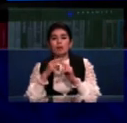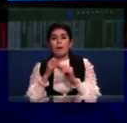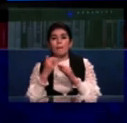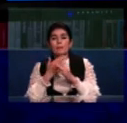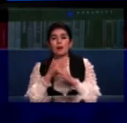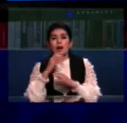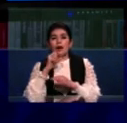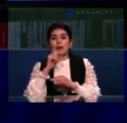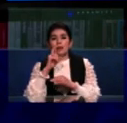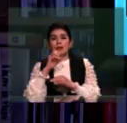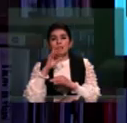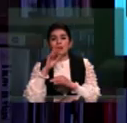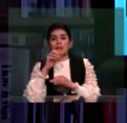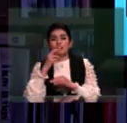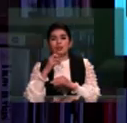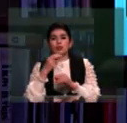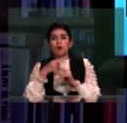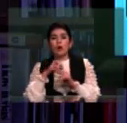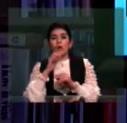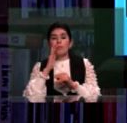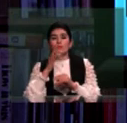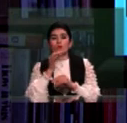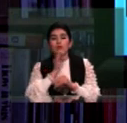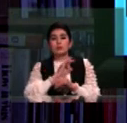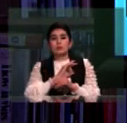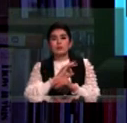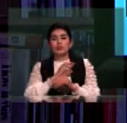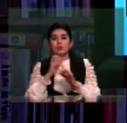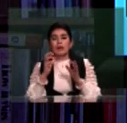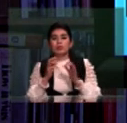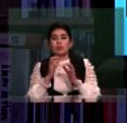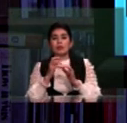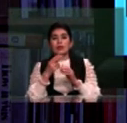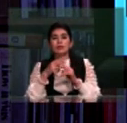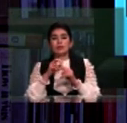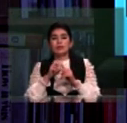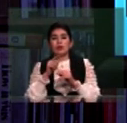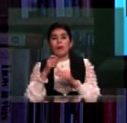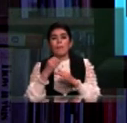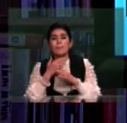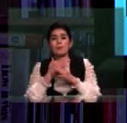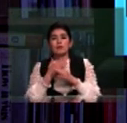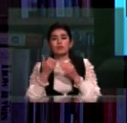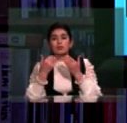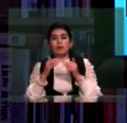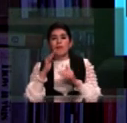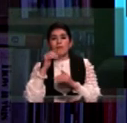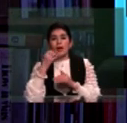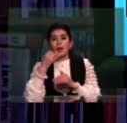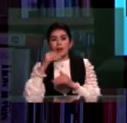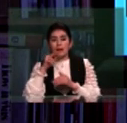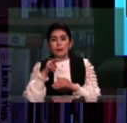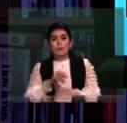помощи архивации файлов. И будем использовать с вами защиту данных при помощи скрытия файлов.